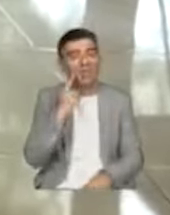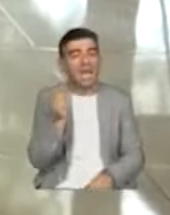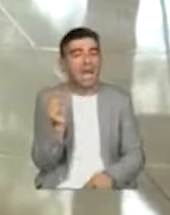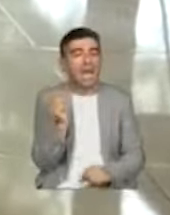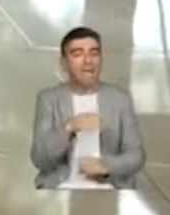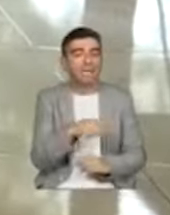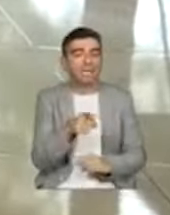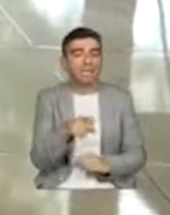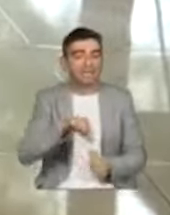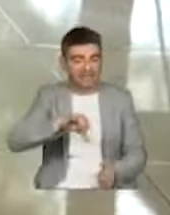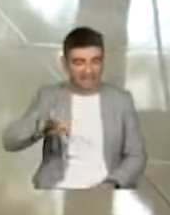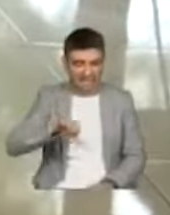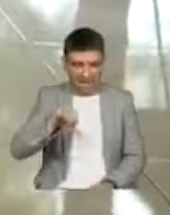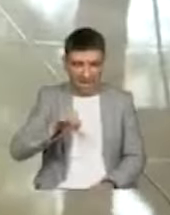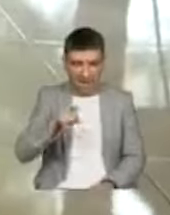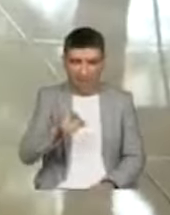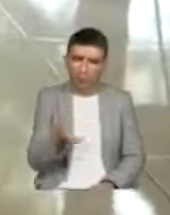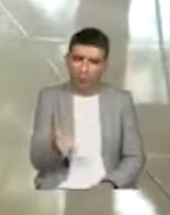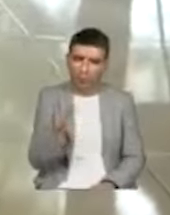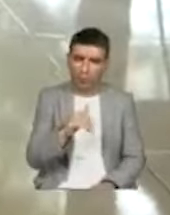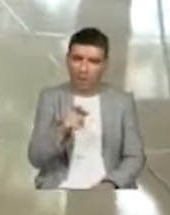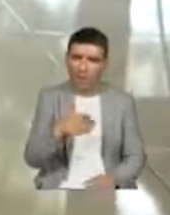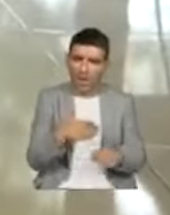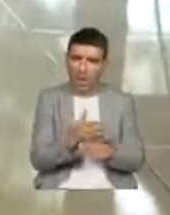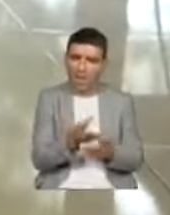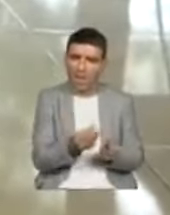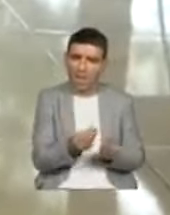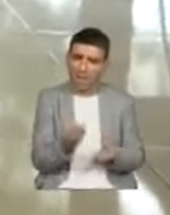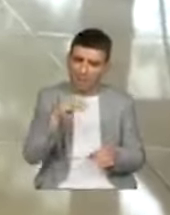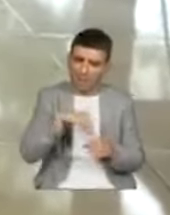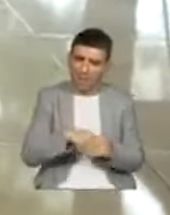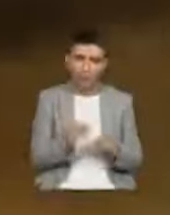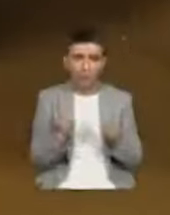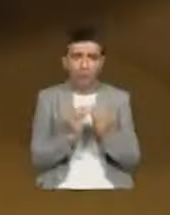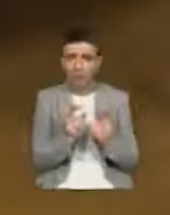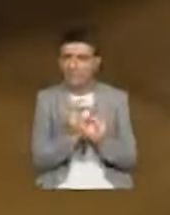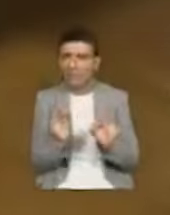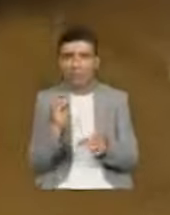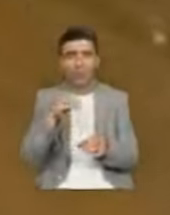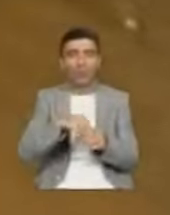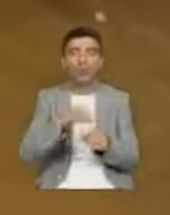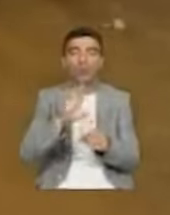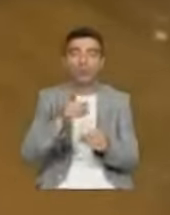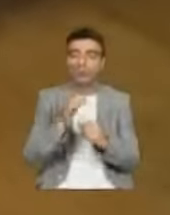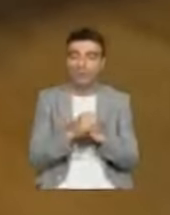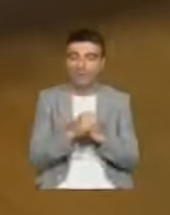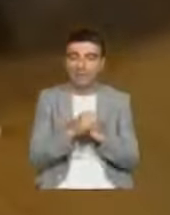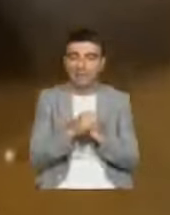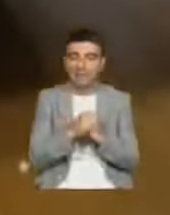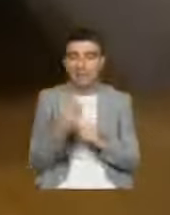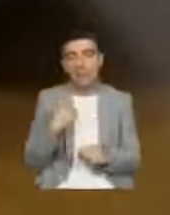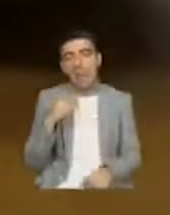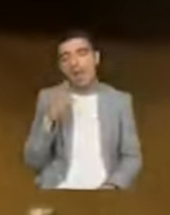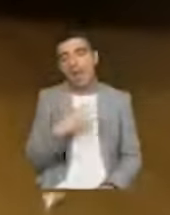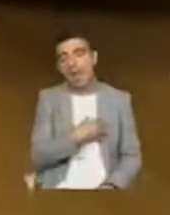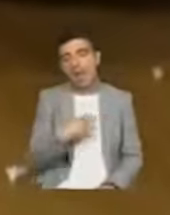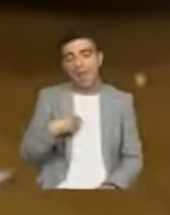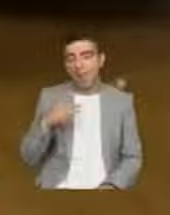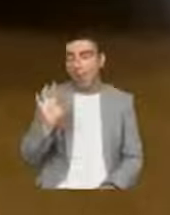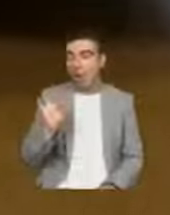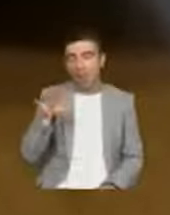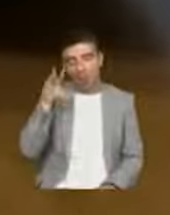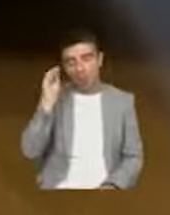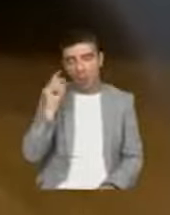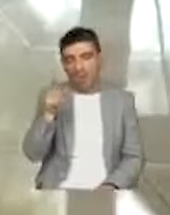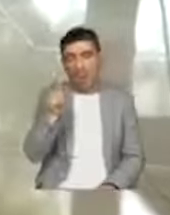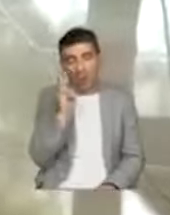atılır. Tamam. Yağ, sonra ekmeği konulur, yumurta hiç konulmaz. Vallahi ben rahmetli annemden öyle gördüm ve